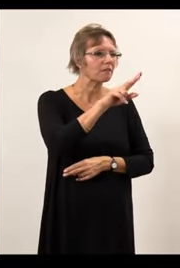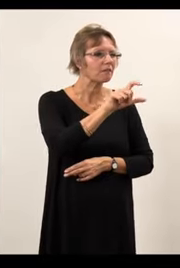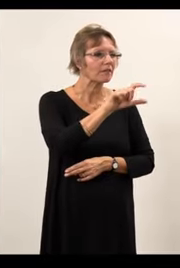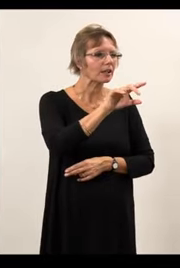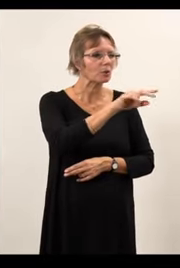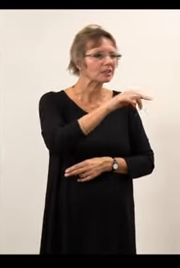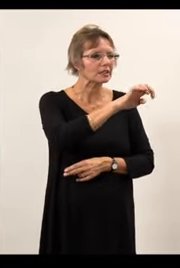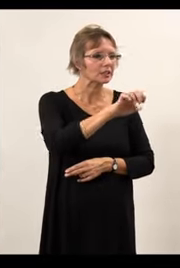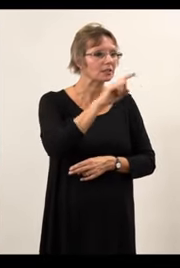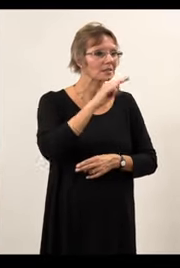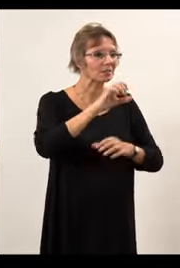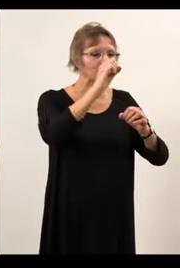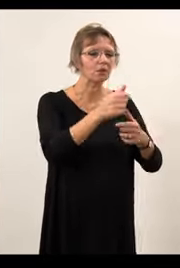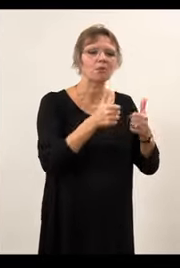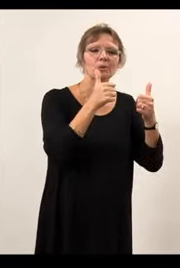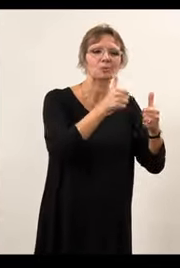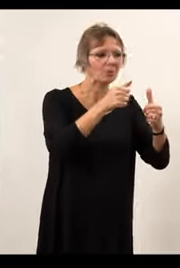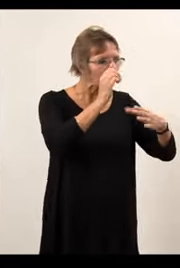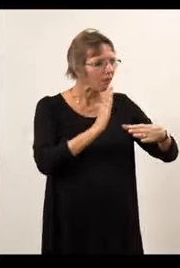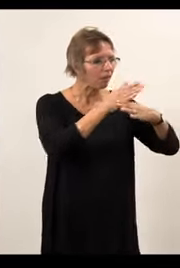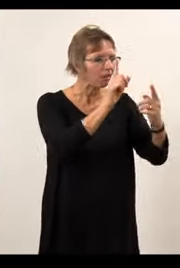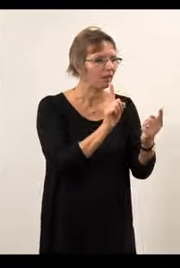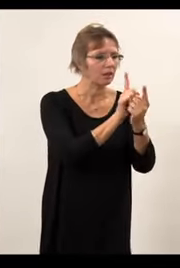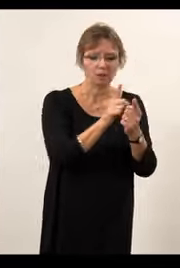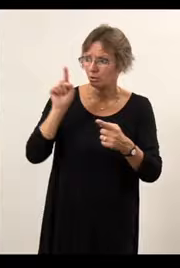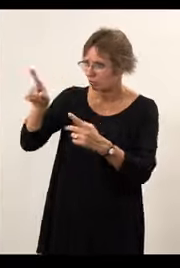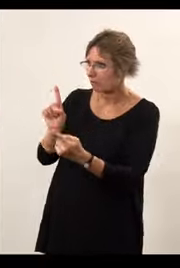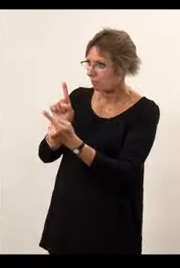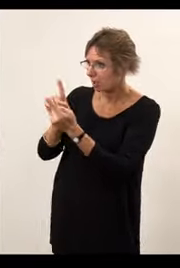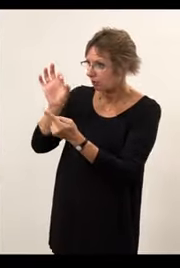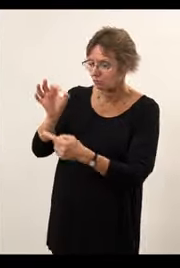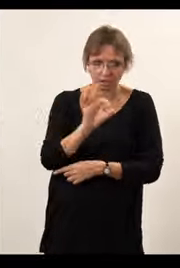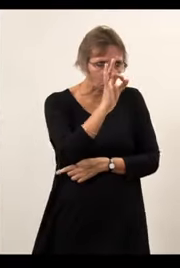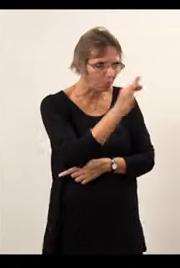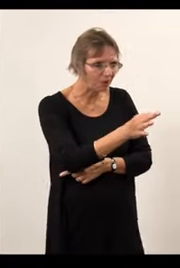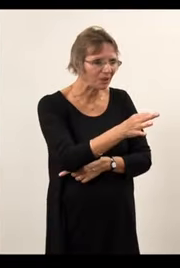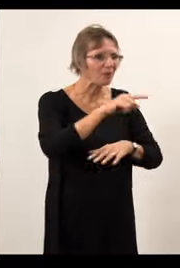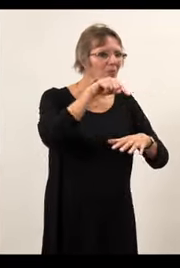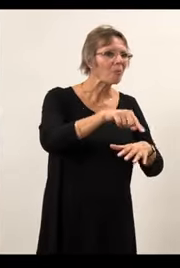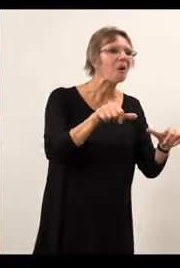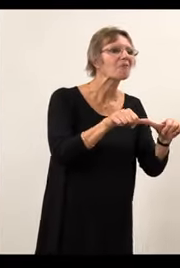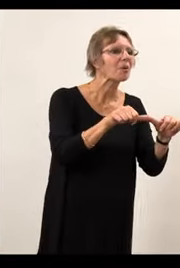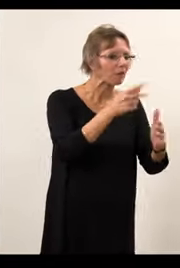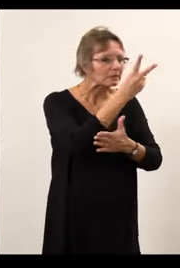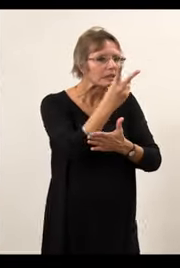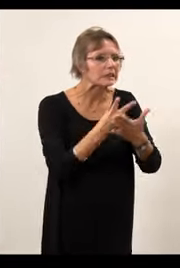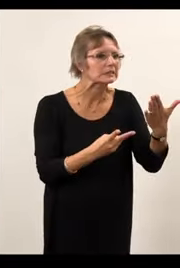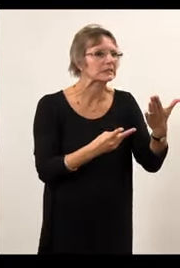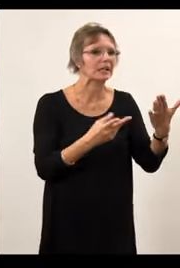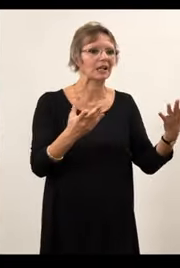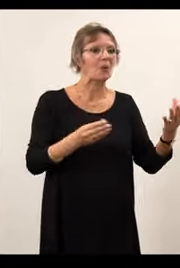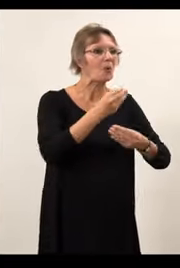géniale. La porte de son bureau était toujours ouverte. Mais t'y allais, toi? Ouais. Je lui faisais des dessins ou